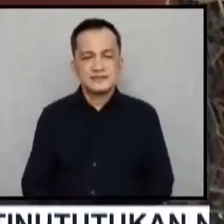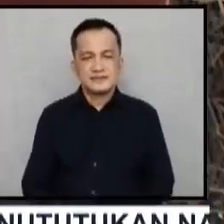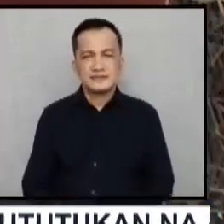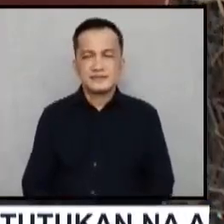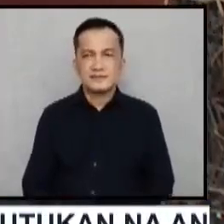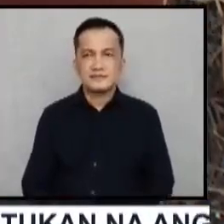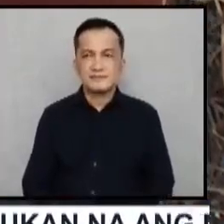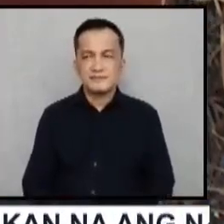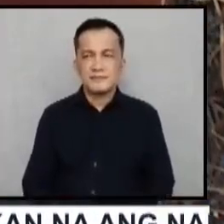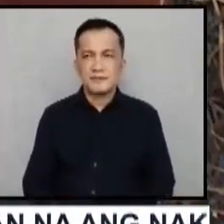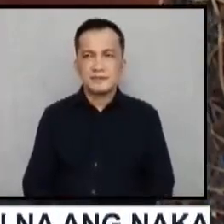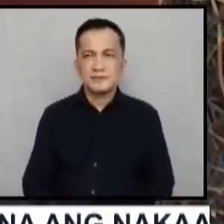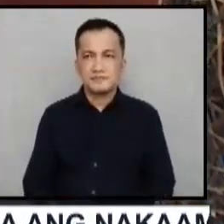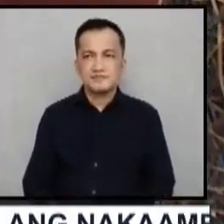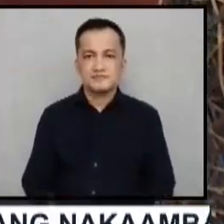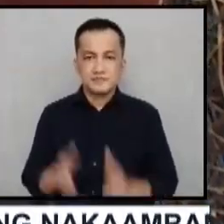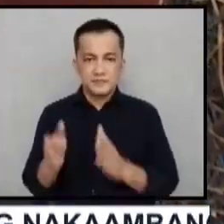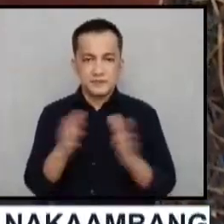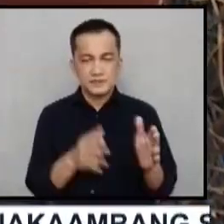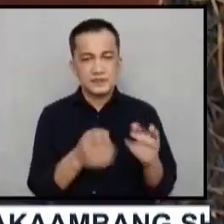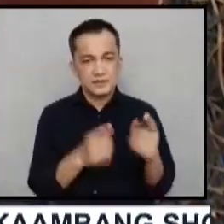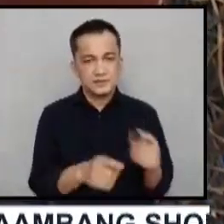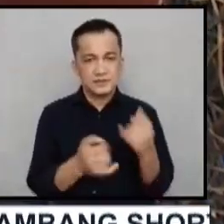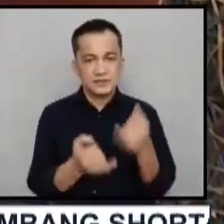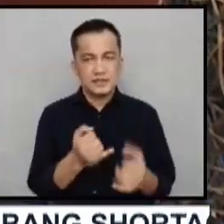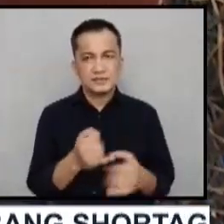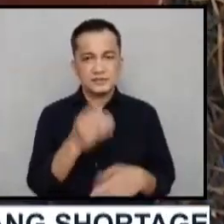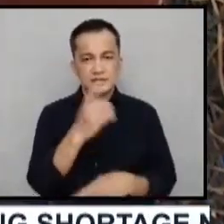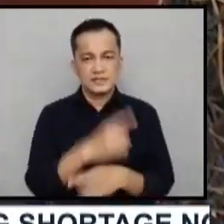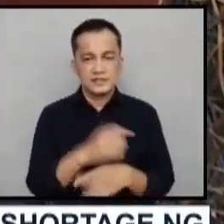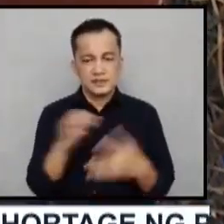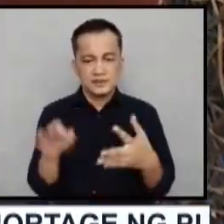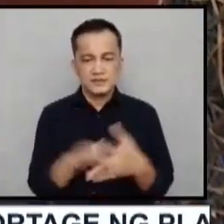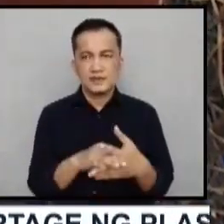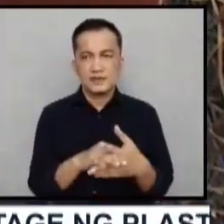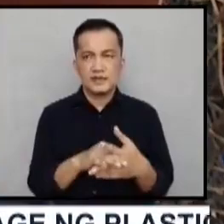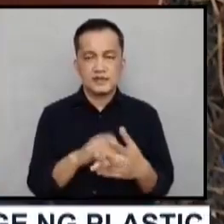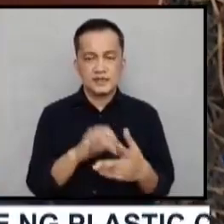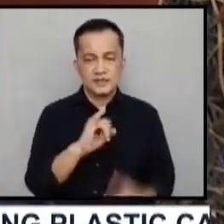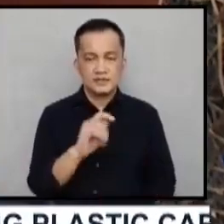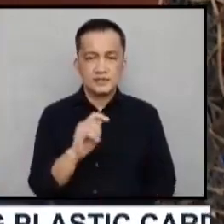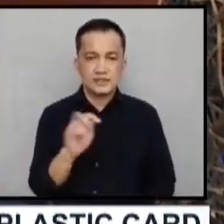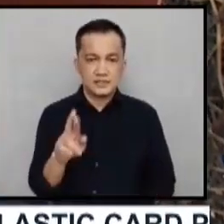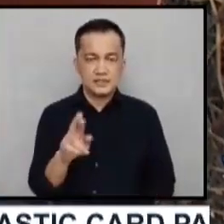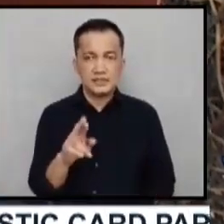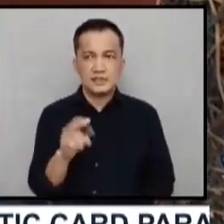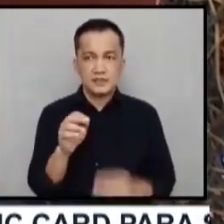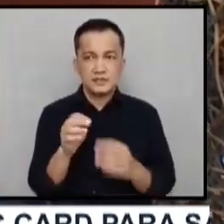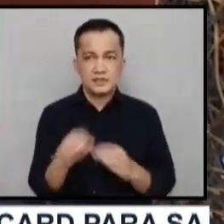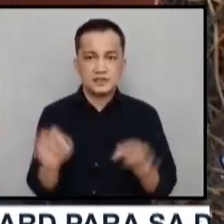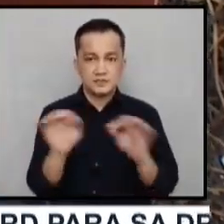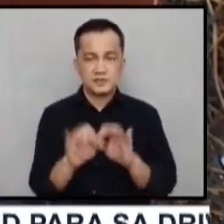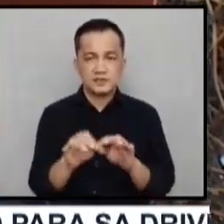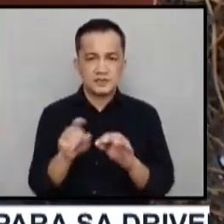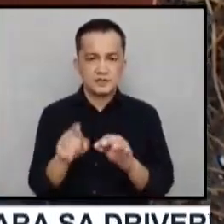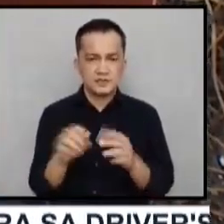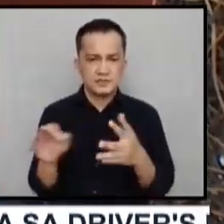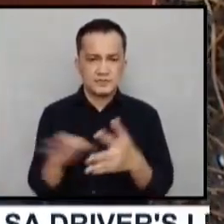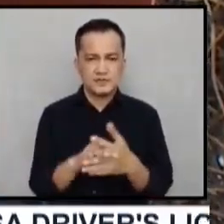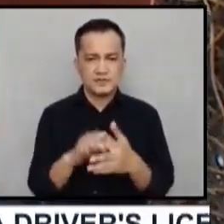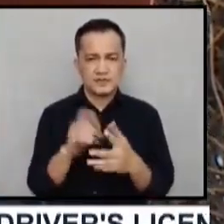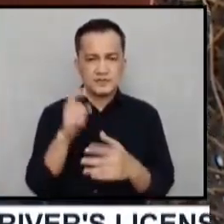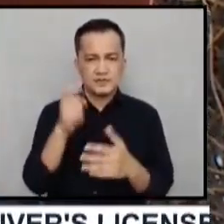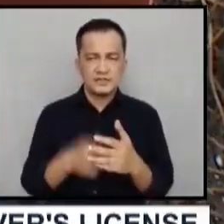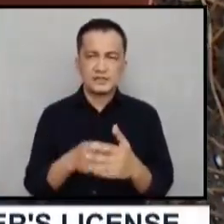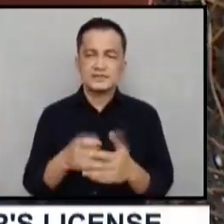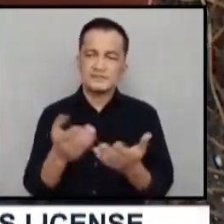Para silipin po natin ang mga pangyayari sa huling araw ng filing ng income tax return o RTR at ang kahalagahan po ng pagpa-file ng tax. Panoorin